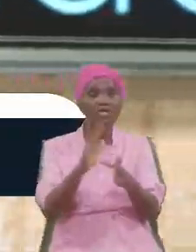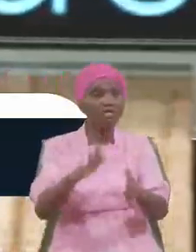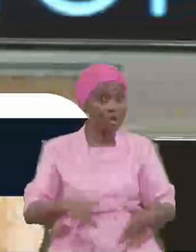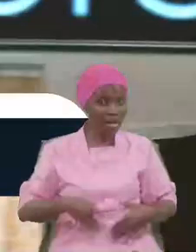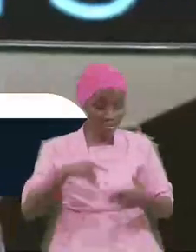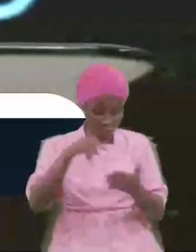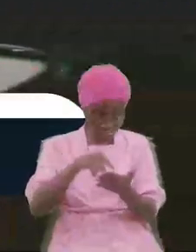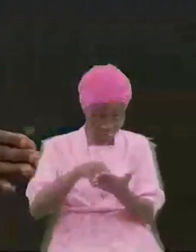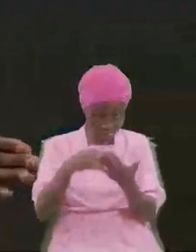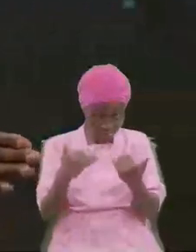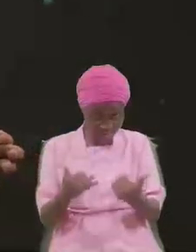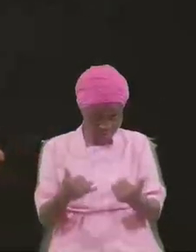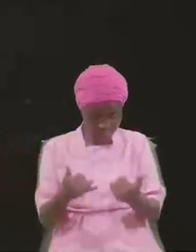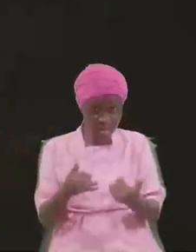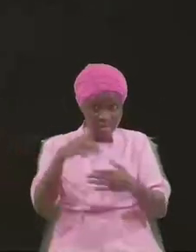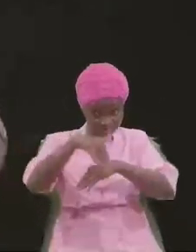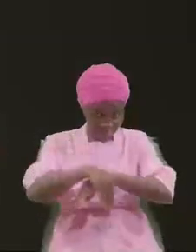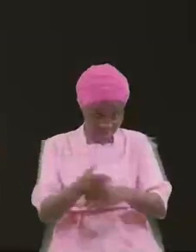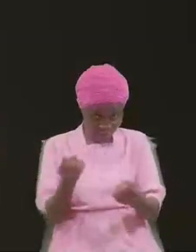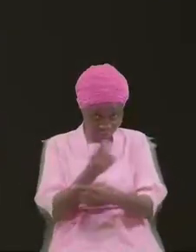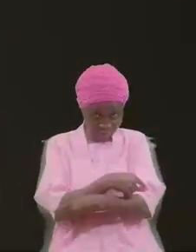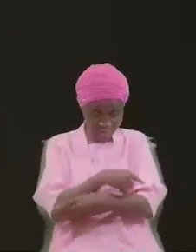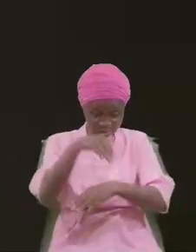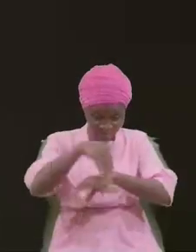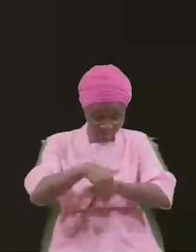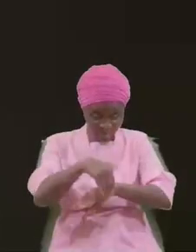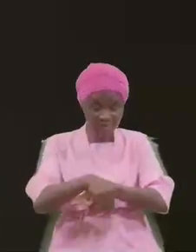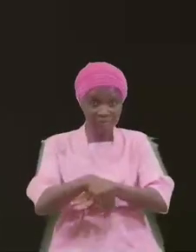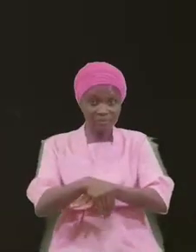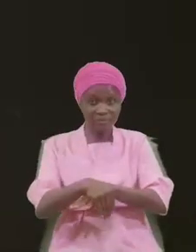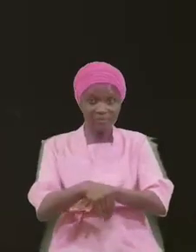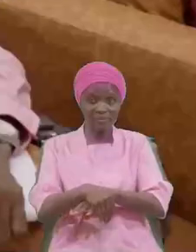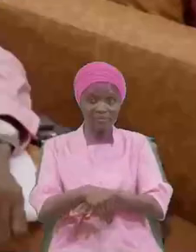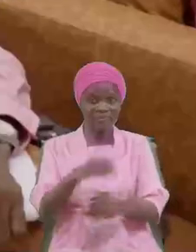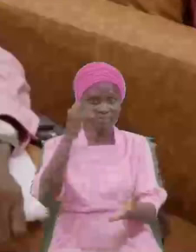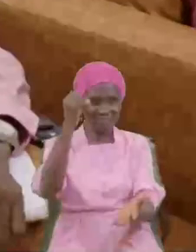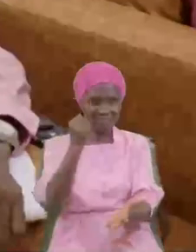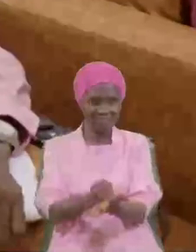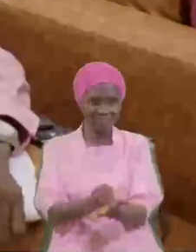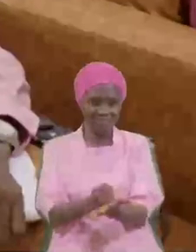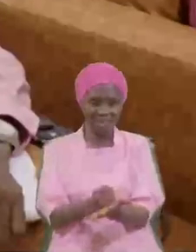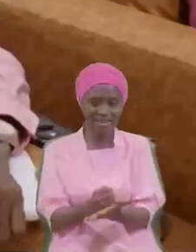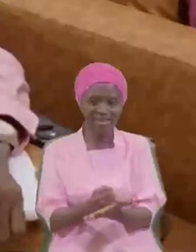ce temps-ci, ce soir, cette soirée, ce soir. J'ai raté votre amen là-bas.